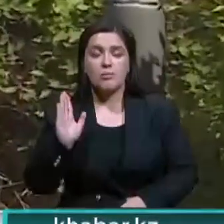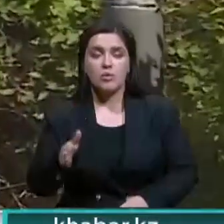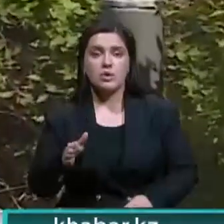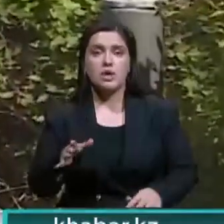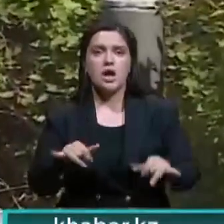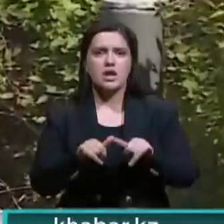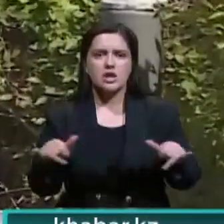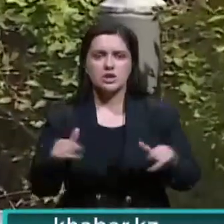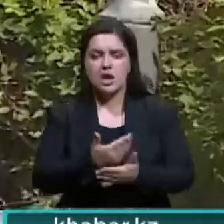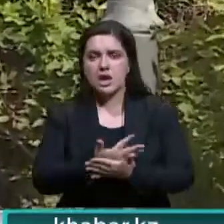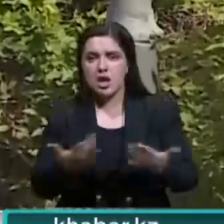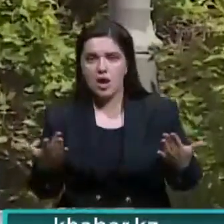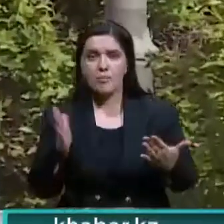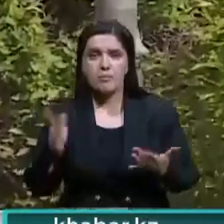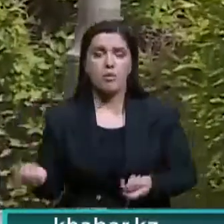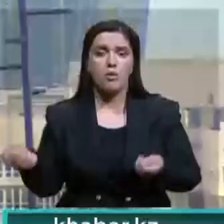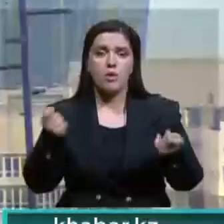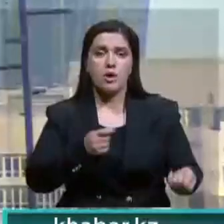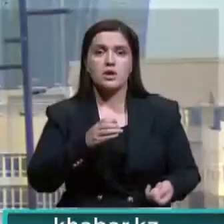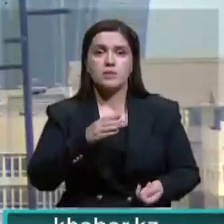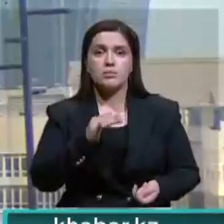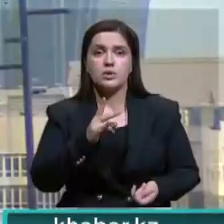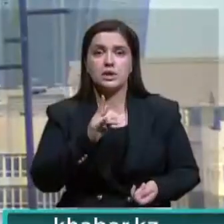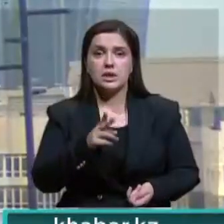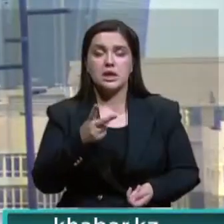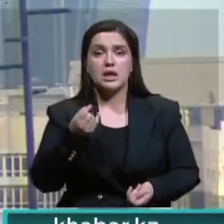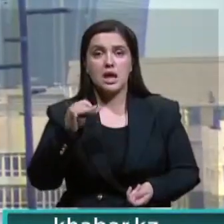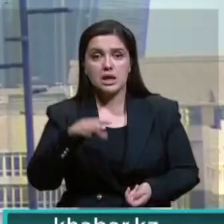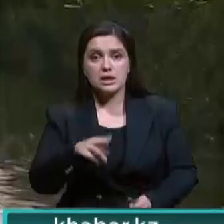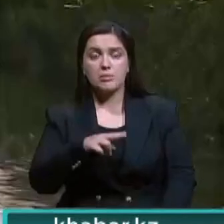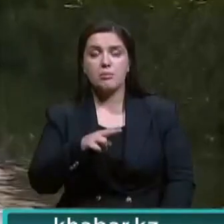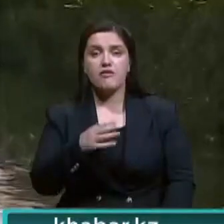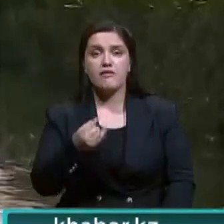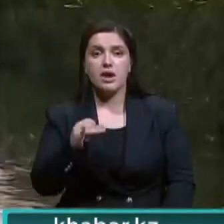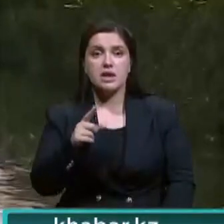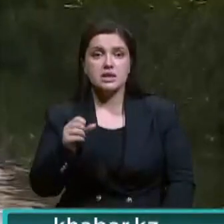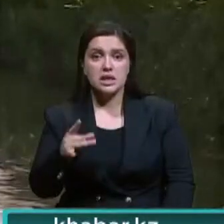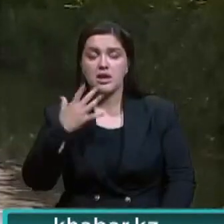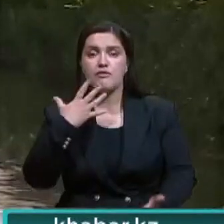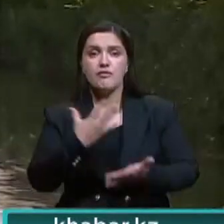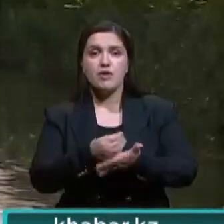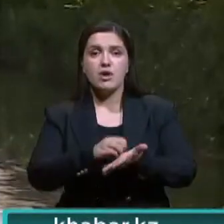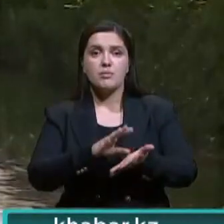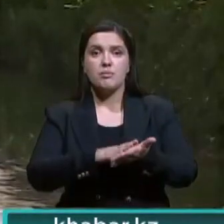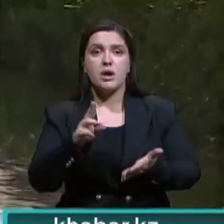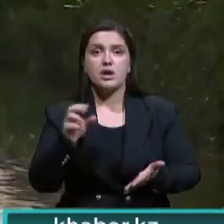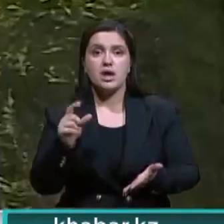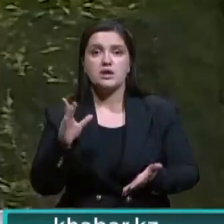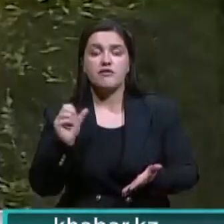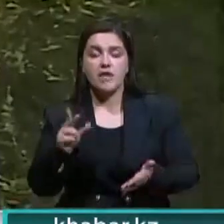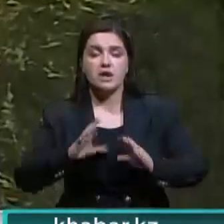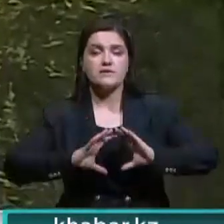расширять, заявил президент. На очереди «Спутник Лайт» и «Пфайзер». Регистрация отечественного препарата «Казвак» во Всемирной